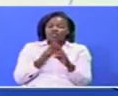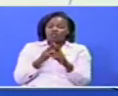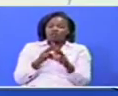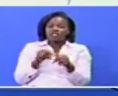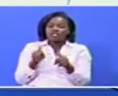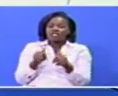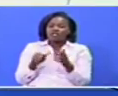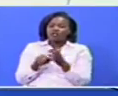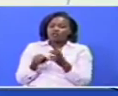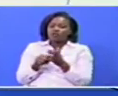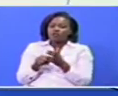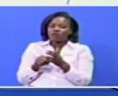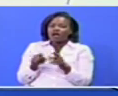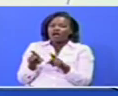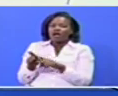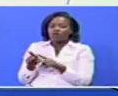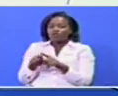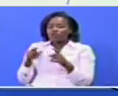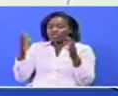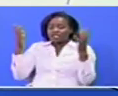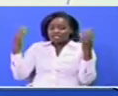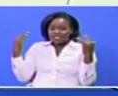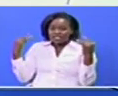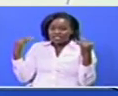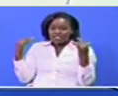vyovyote vimetokamana kutokamana na mvua, labda maporomoko?